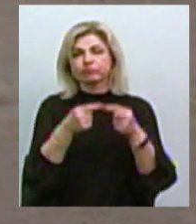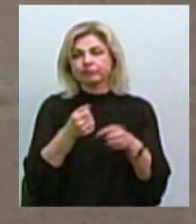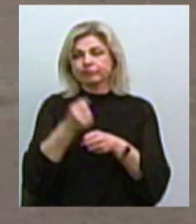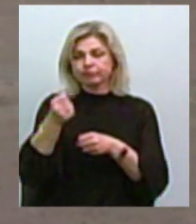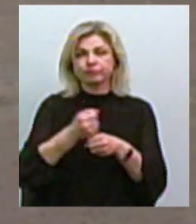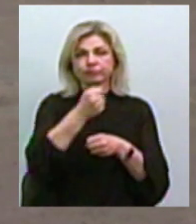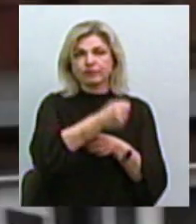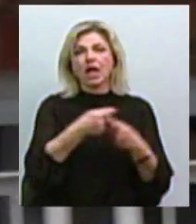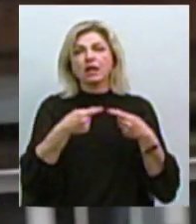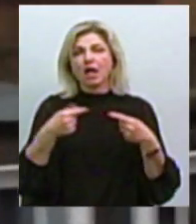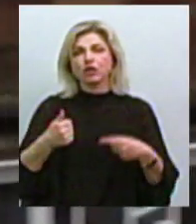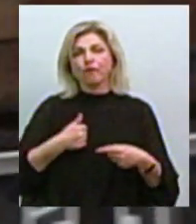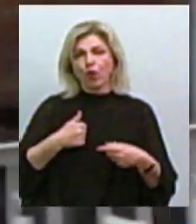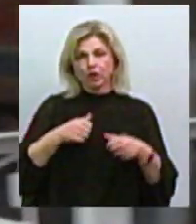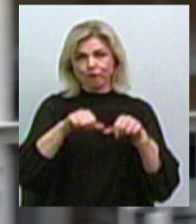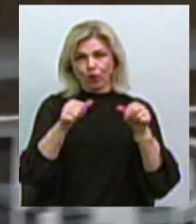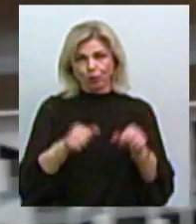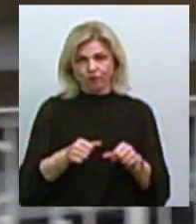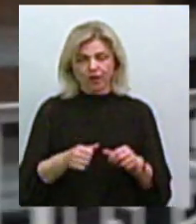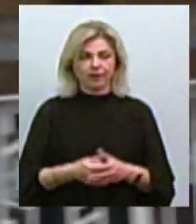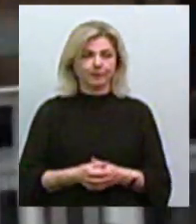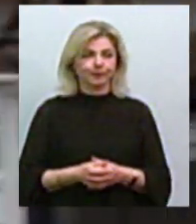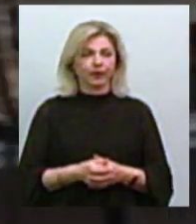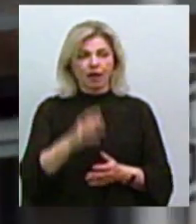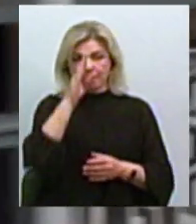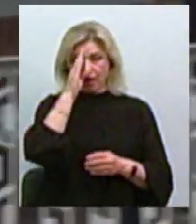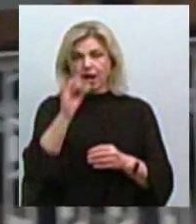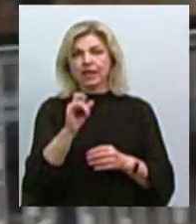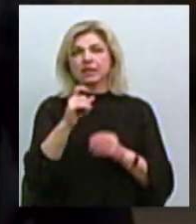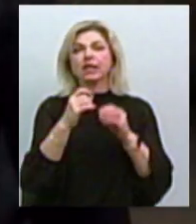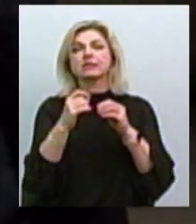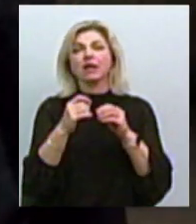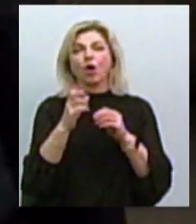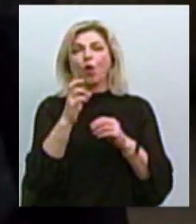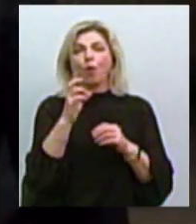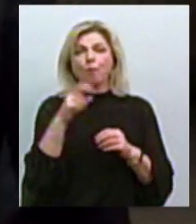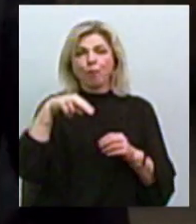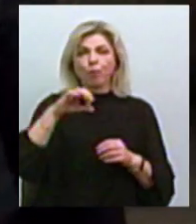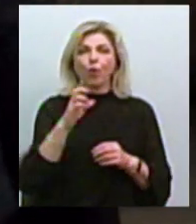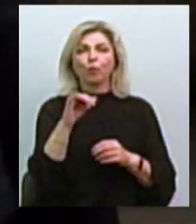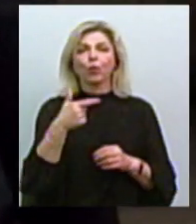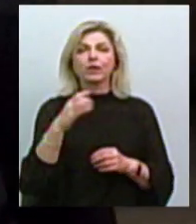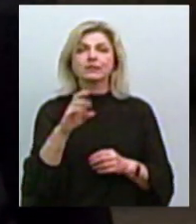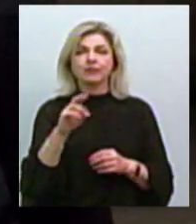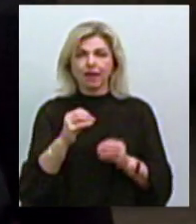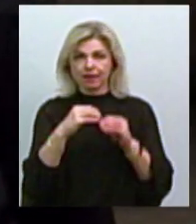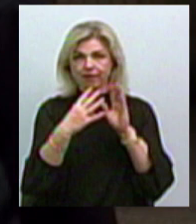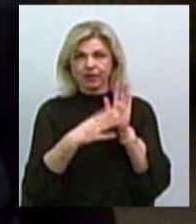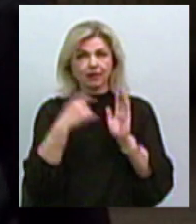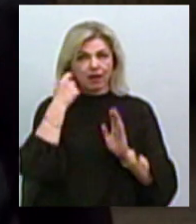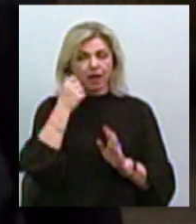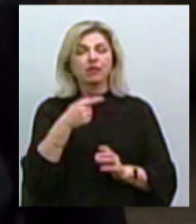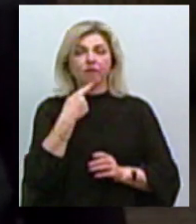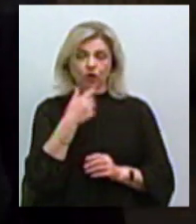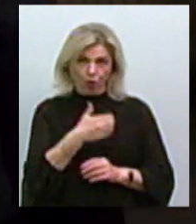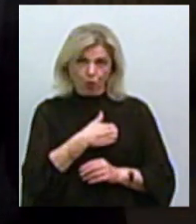відповідні військові формування. 19-річний Микола Чечельницький із Побузького каже, служити в армії хоче, у яких військах не визначився.